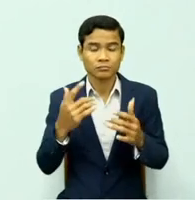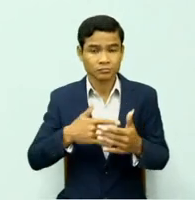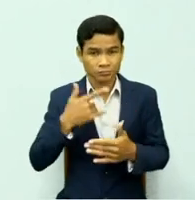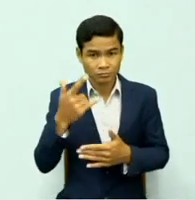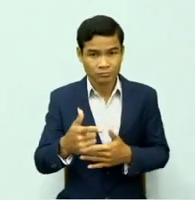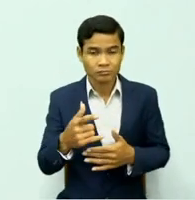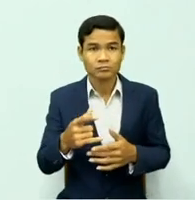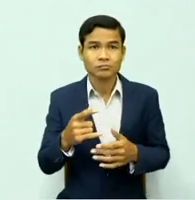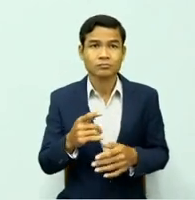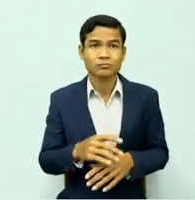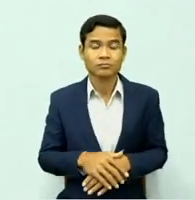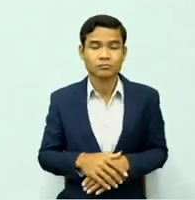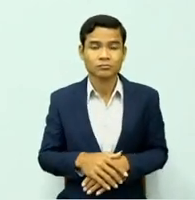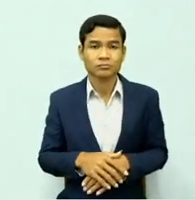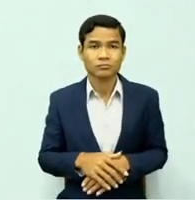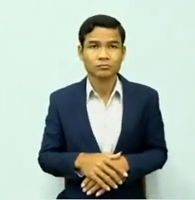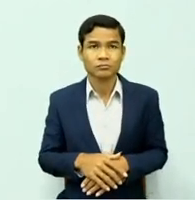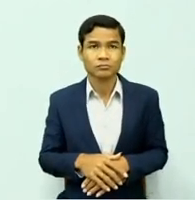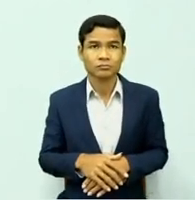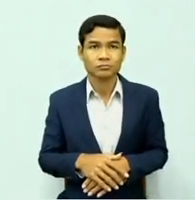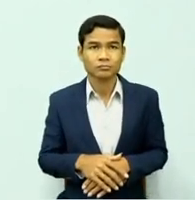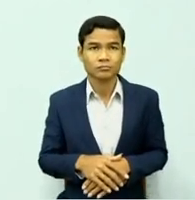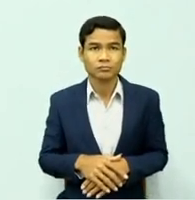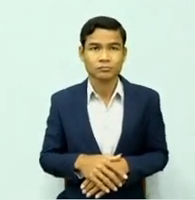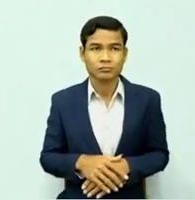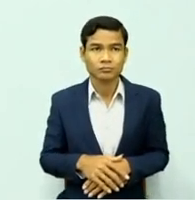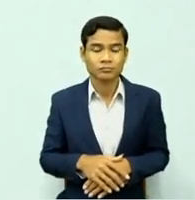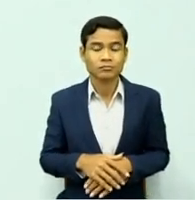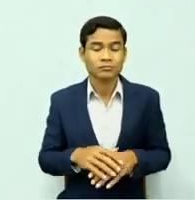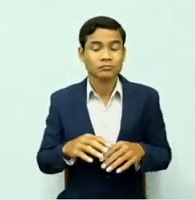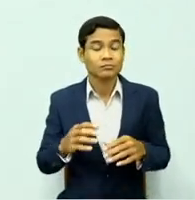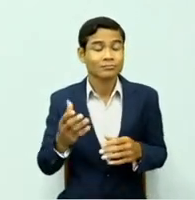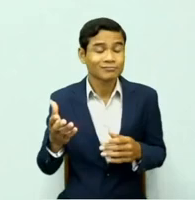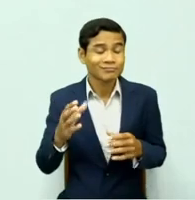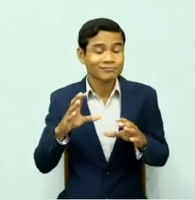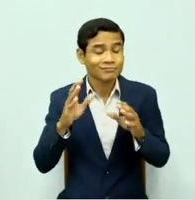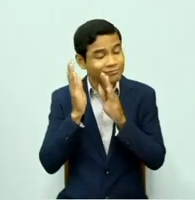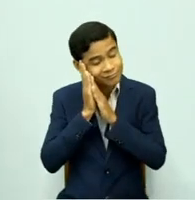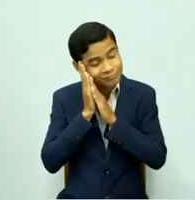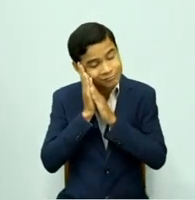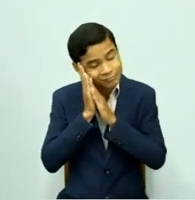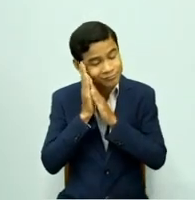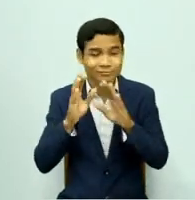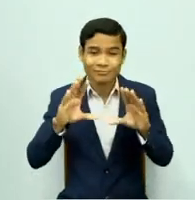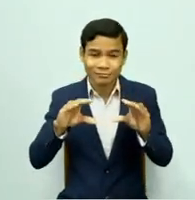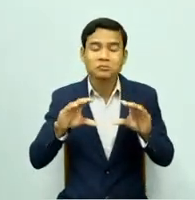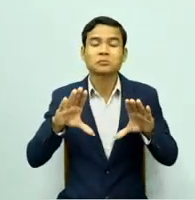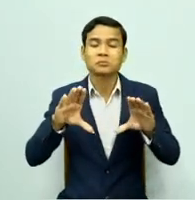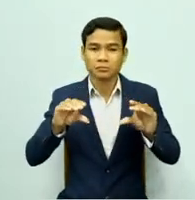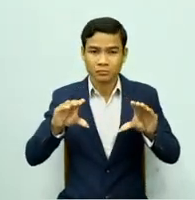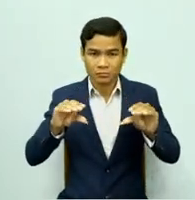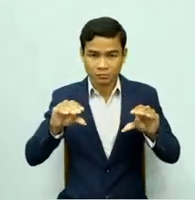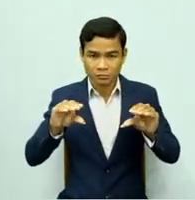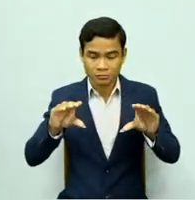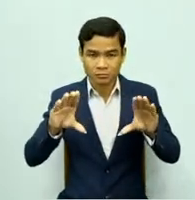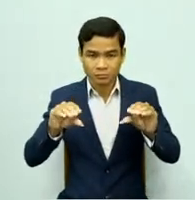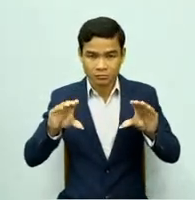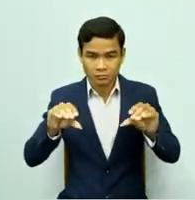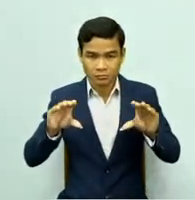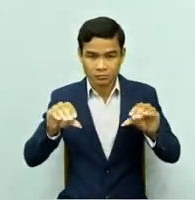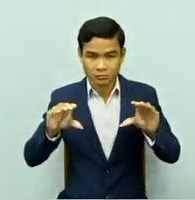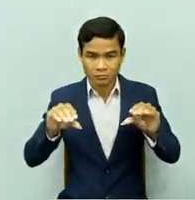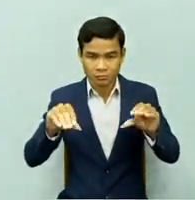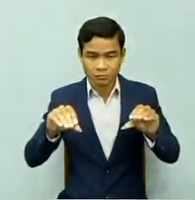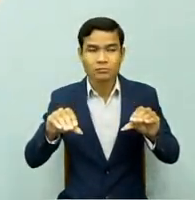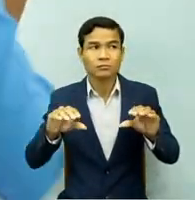កូនតើទៀតកូនសម្រាប់ទុំទុំសម្រាប់កូនគេងពីលើហ៎ចាពូកណាយើងមើលលំនាំយើងក៏ពូកដែរមែ